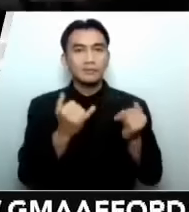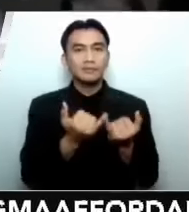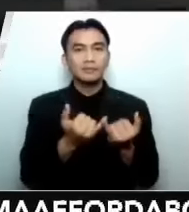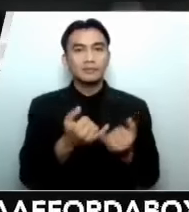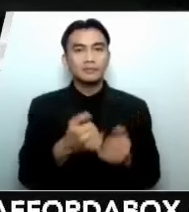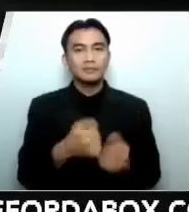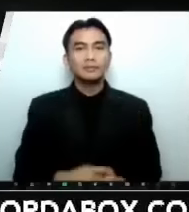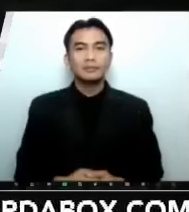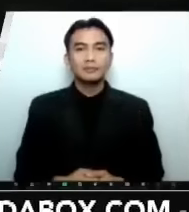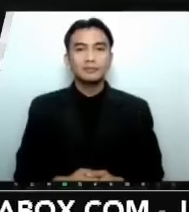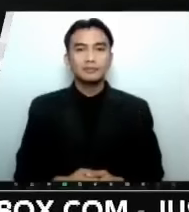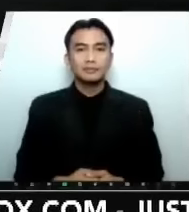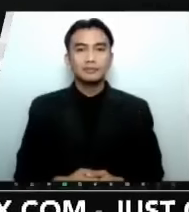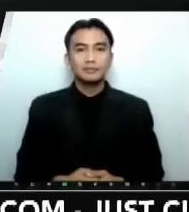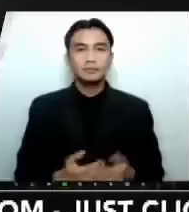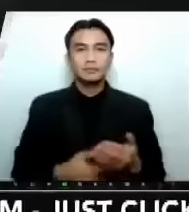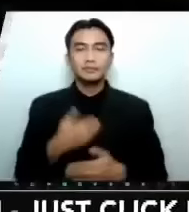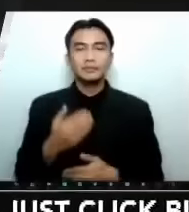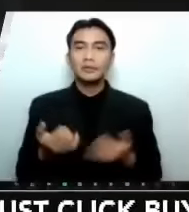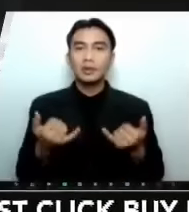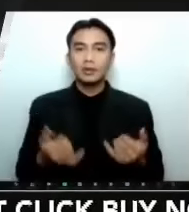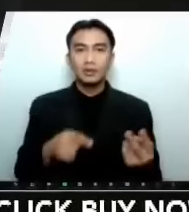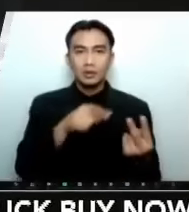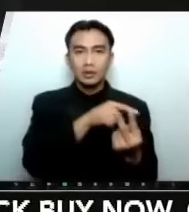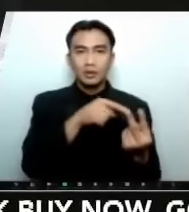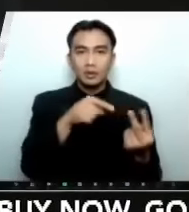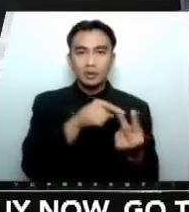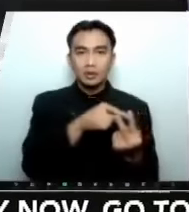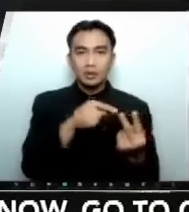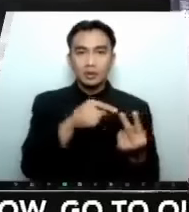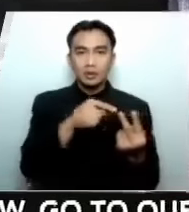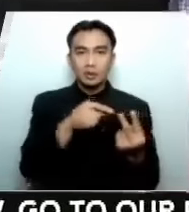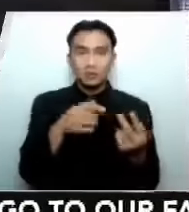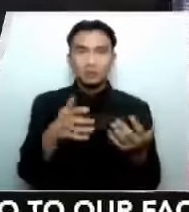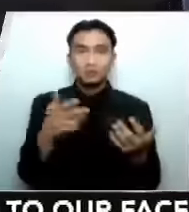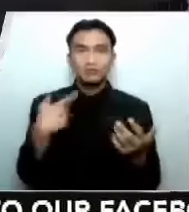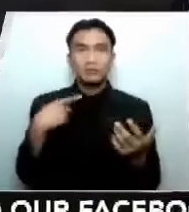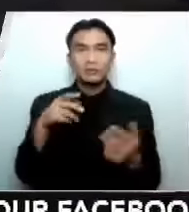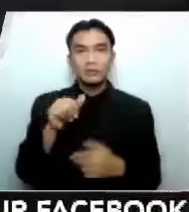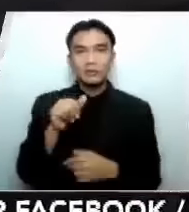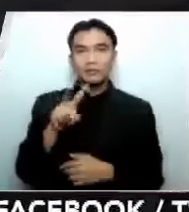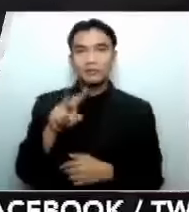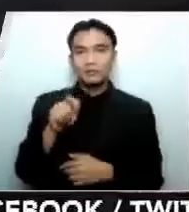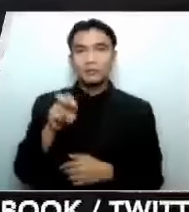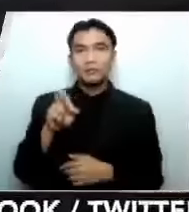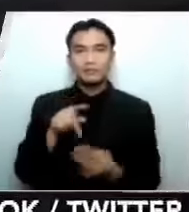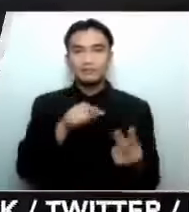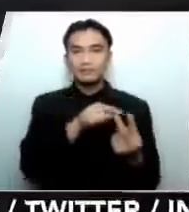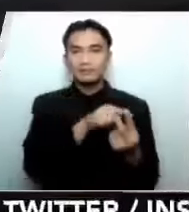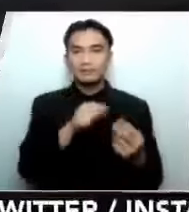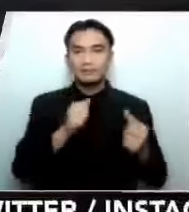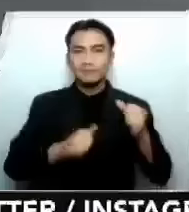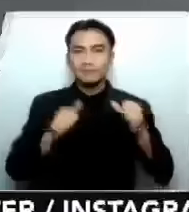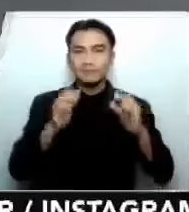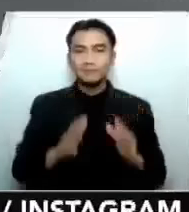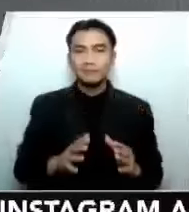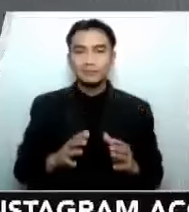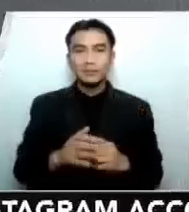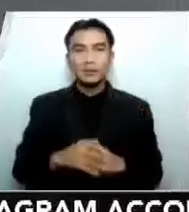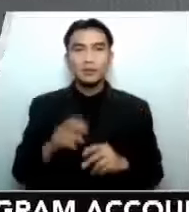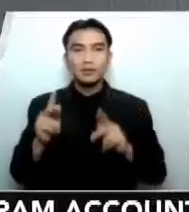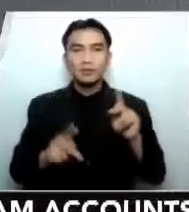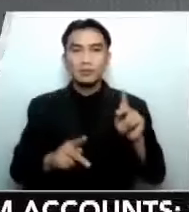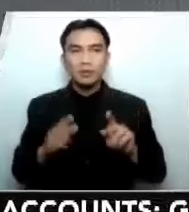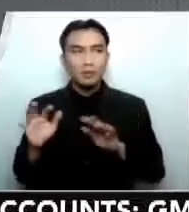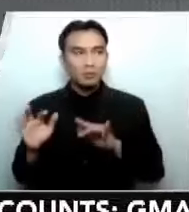Nasa bansa ngayon ang dalawang bida ng live-action series na Avatar: The Last Airbender. Mainit na sinalubong sa fan meeting